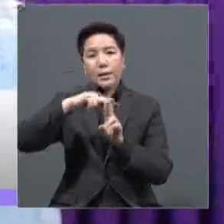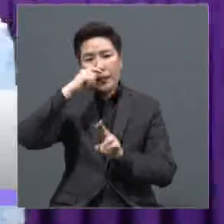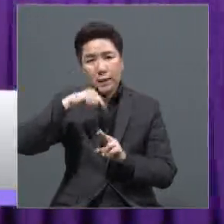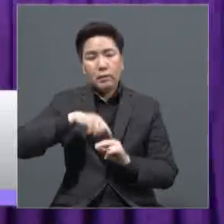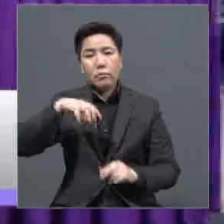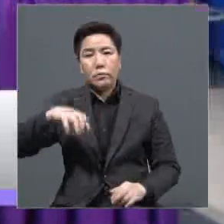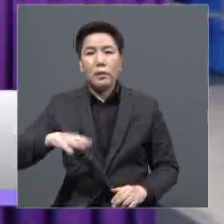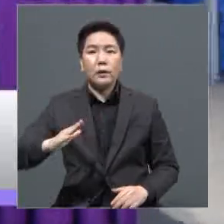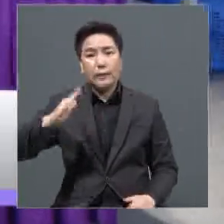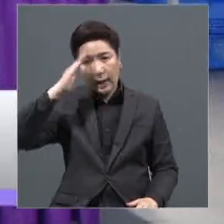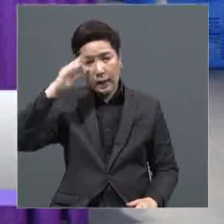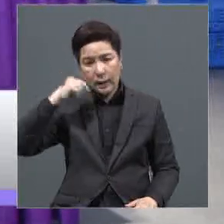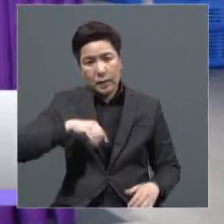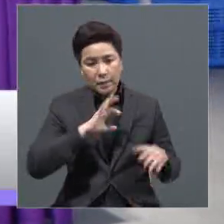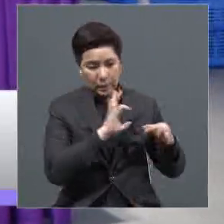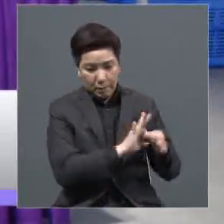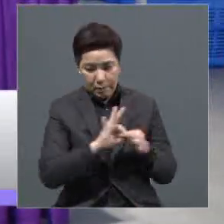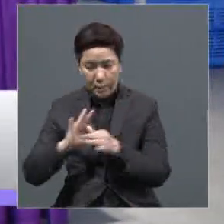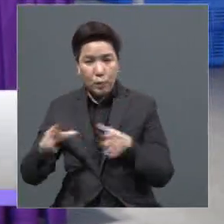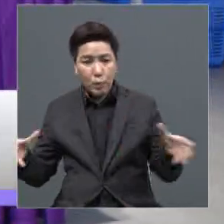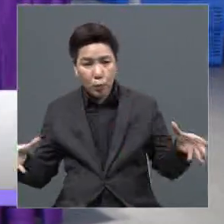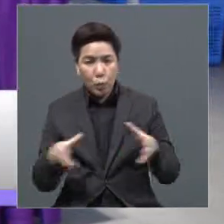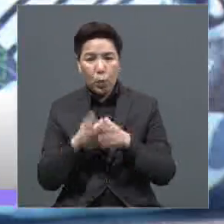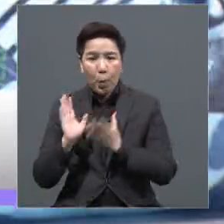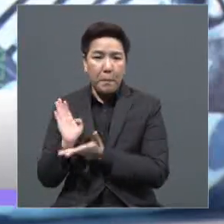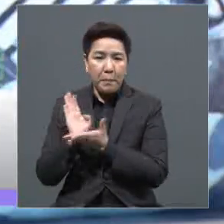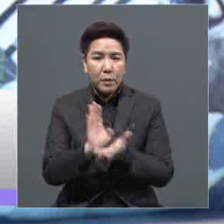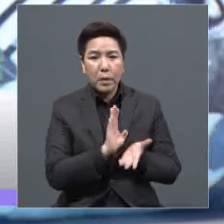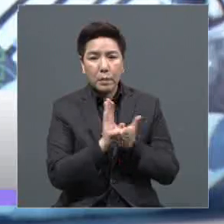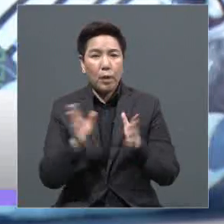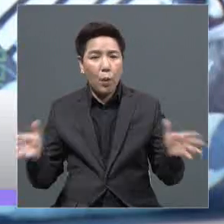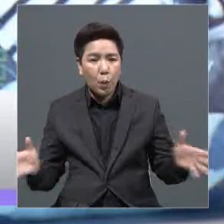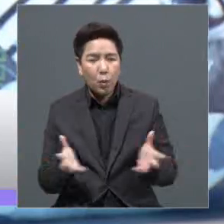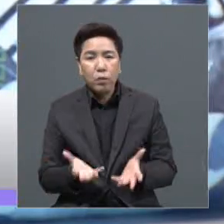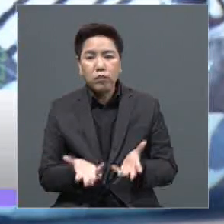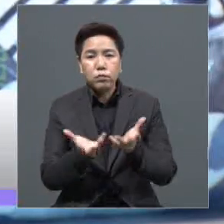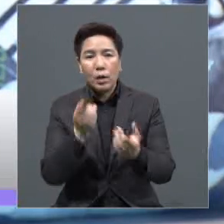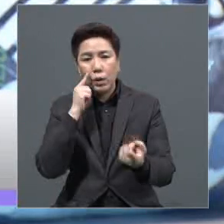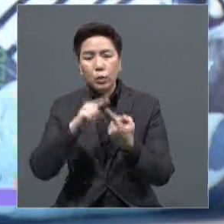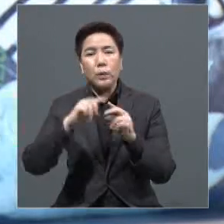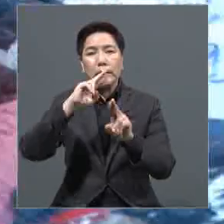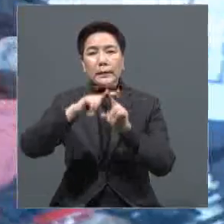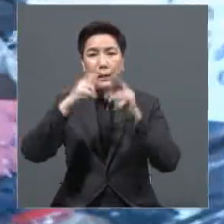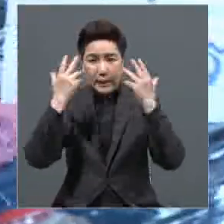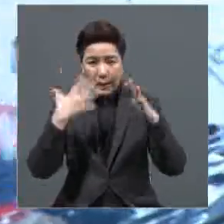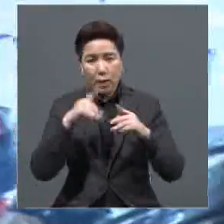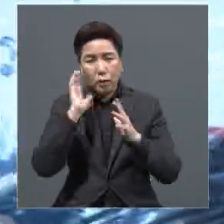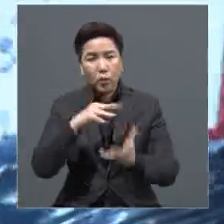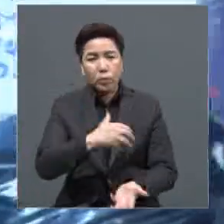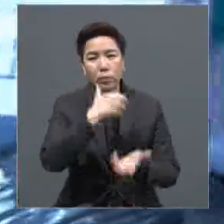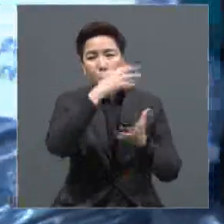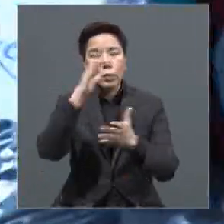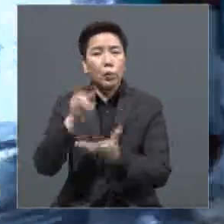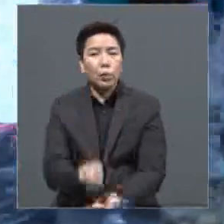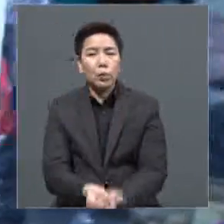และกองบัญชาการกองทัพไทยครับโดยสิ่งของที่มีผู้นำมาบริจาคส่วนหนึ่งได้ถูกลำเลียงไปยังสภากาชาตไทยเพื่อนำส่งต่อไป